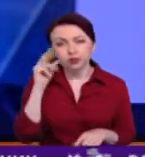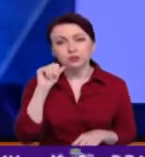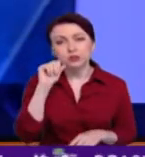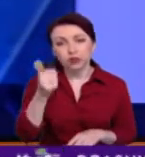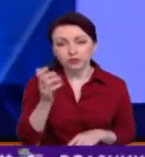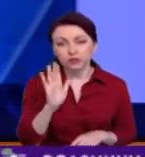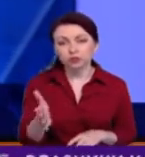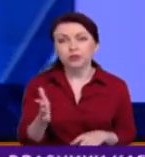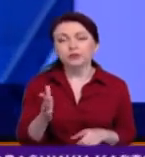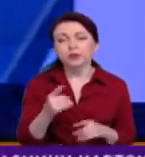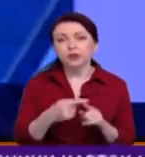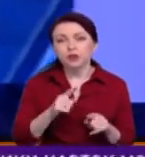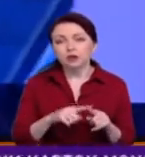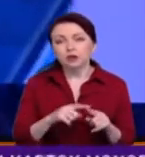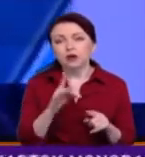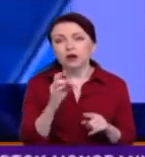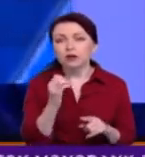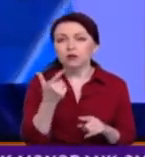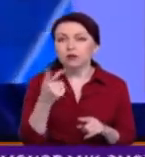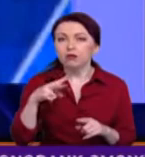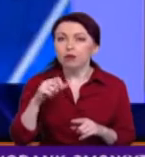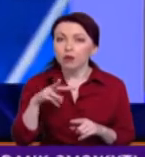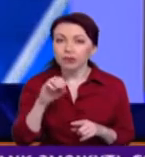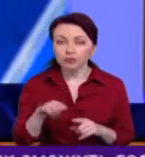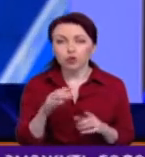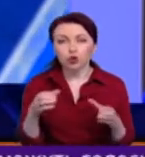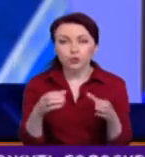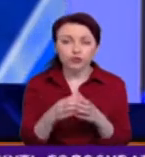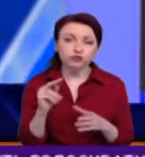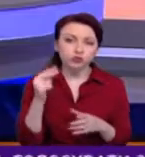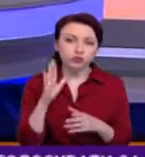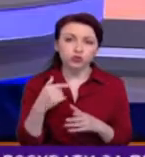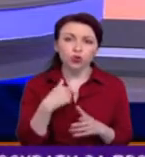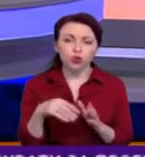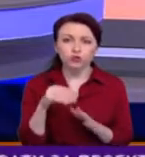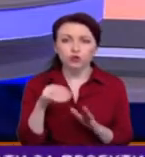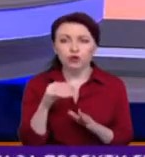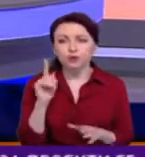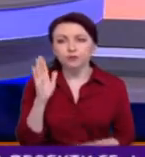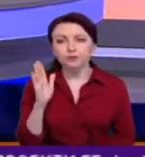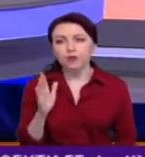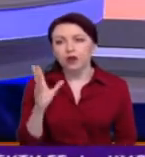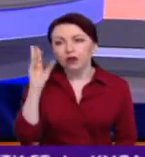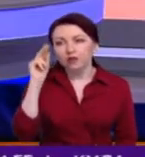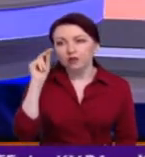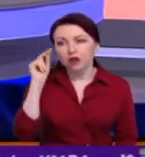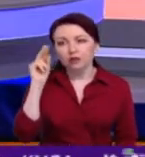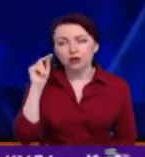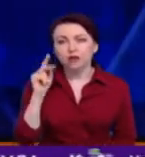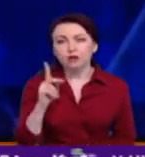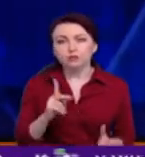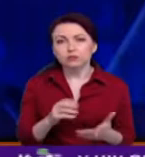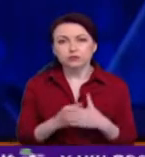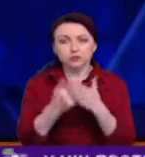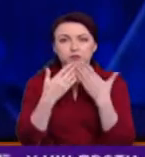буде регламентний комітет. В четвер буде голосування. А ваша думка? Дата не має абсолютно об'єктивного підґрунтя,